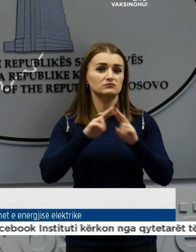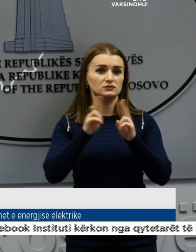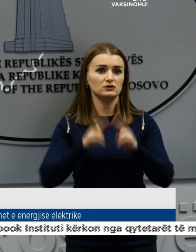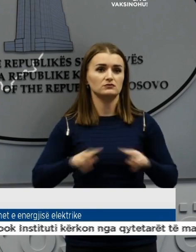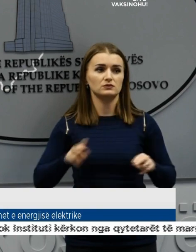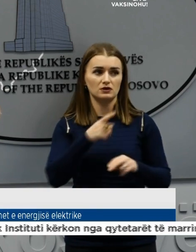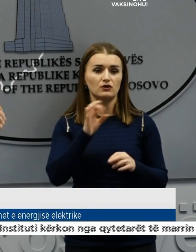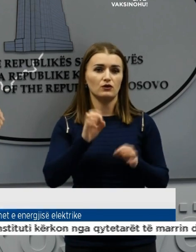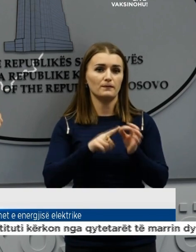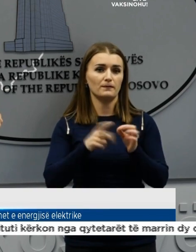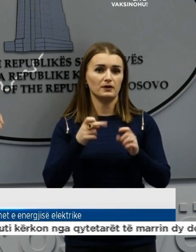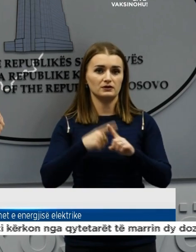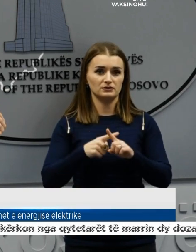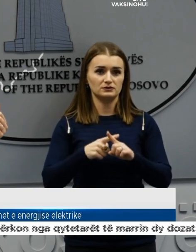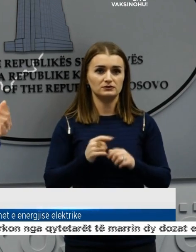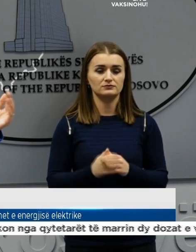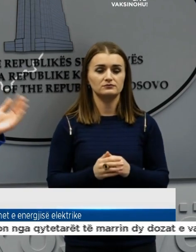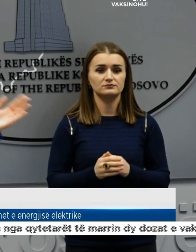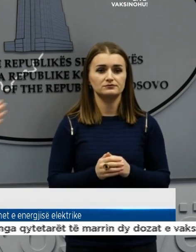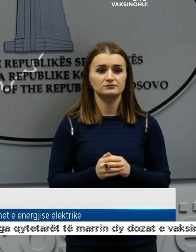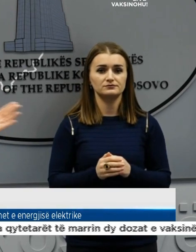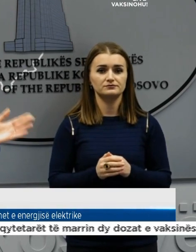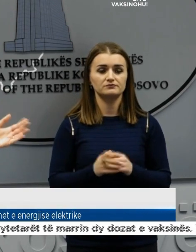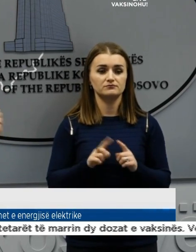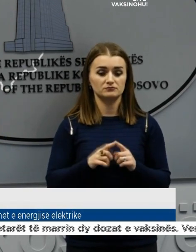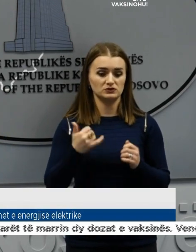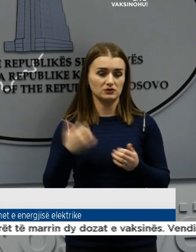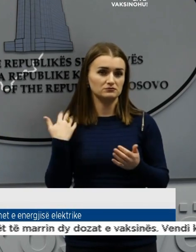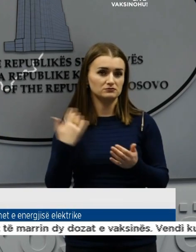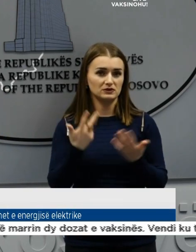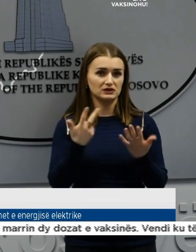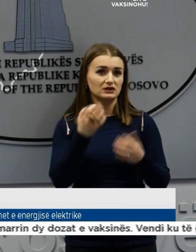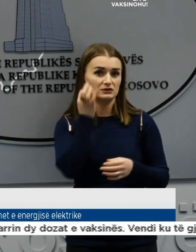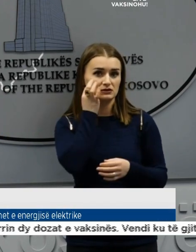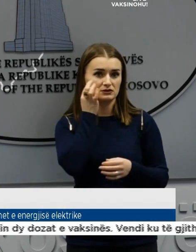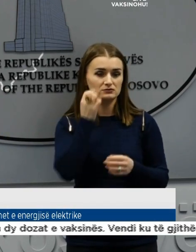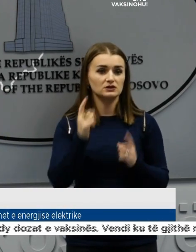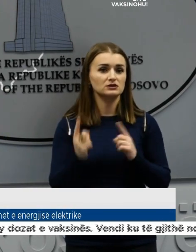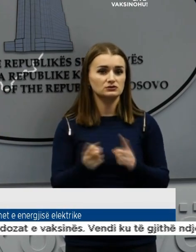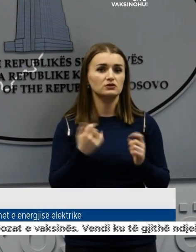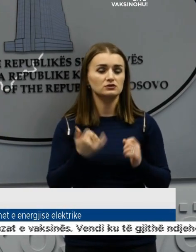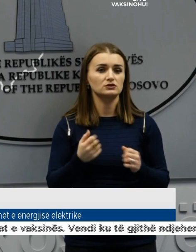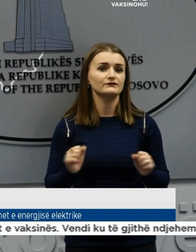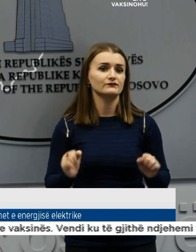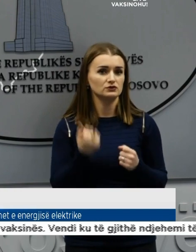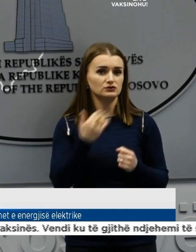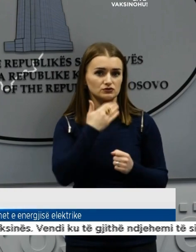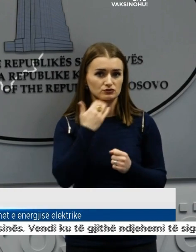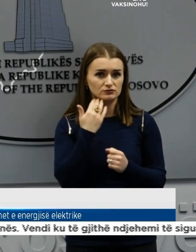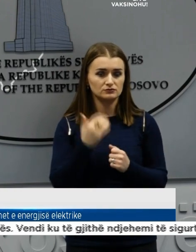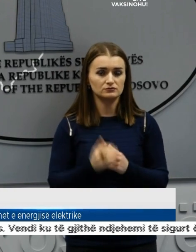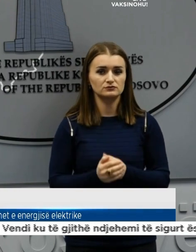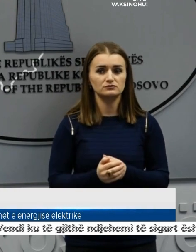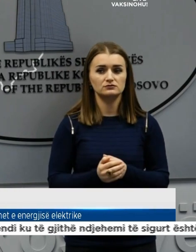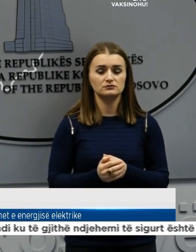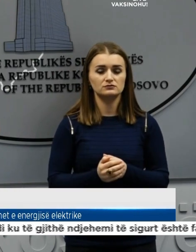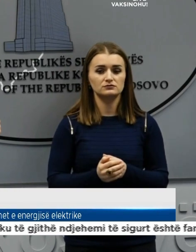Që prej asaj kohë, gjatë 8 ditëve të fundit, situata është përkeqësuar edhe më tej. Tani